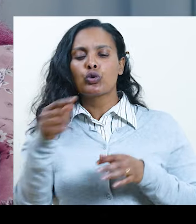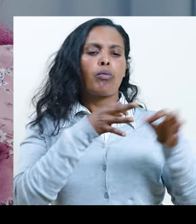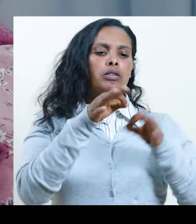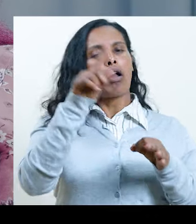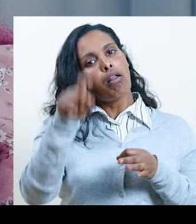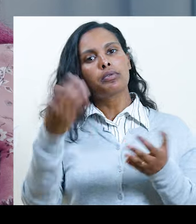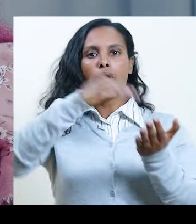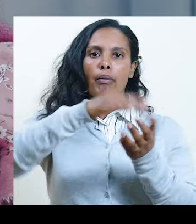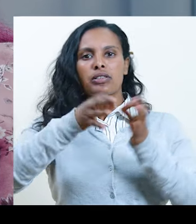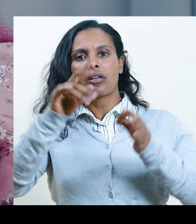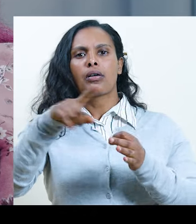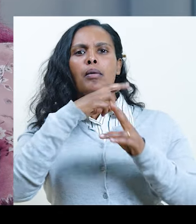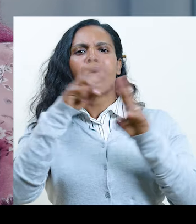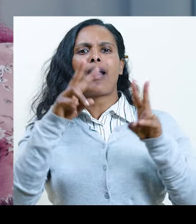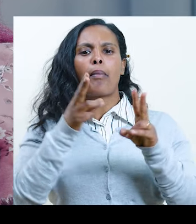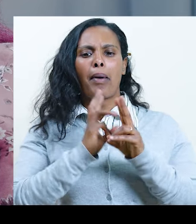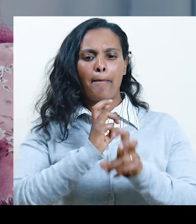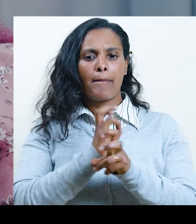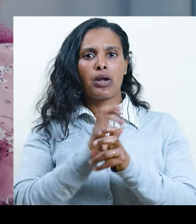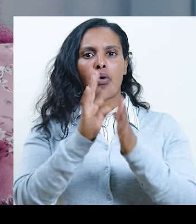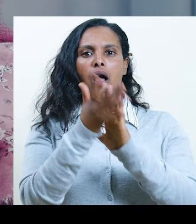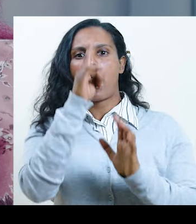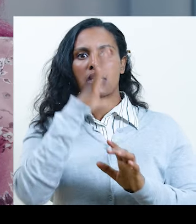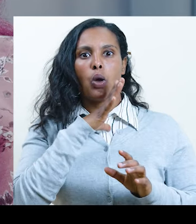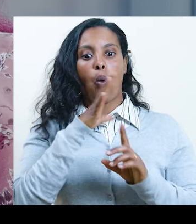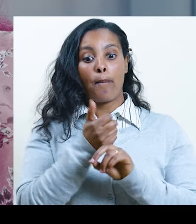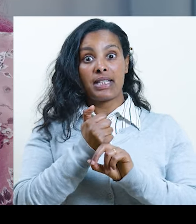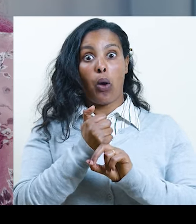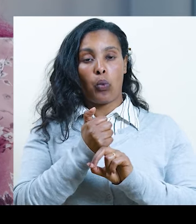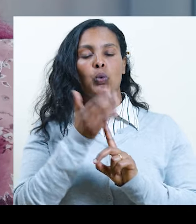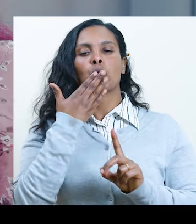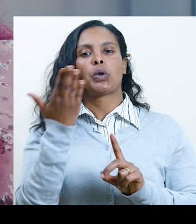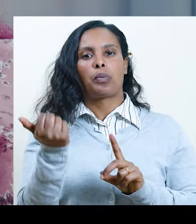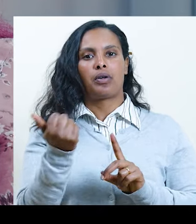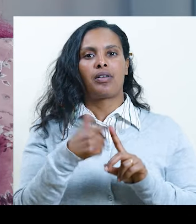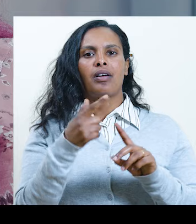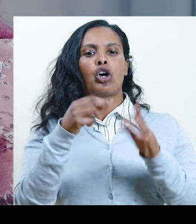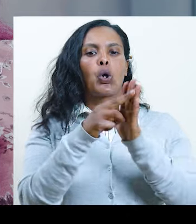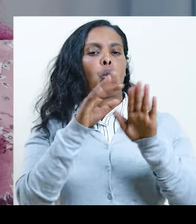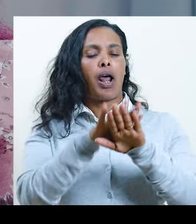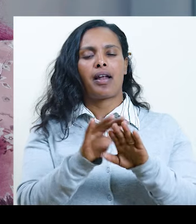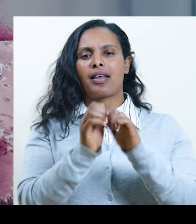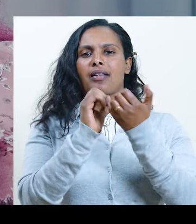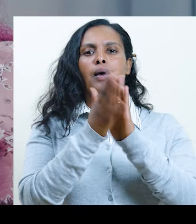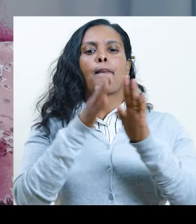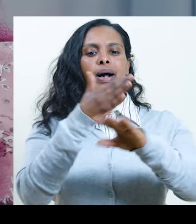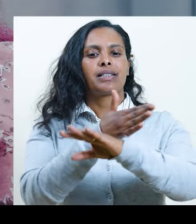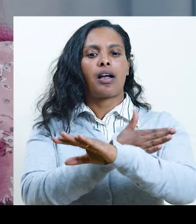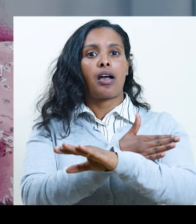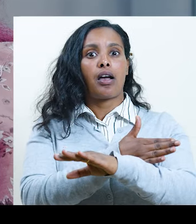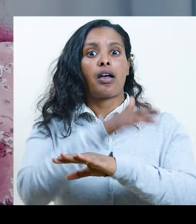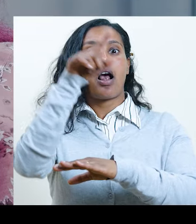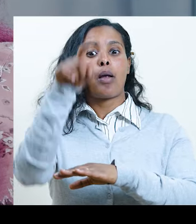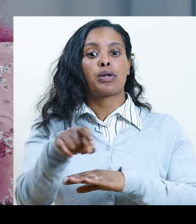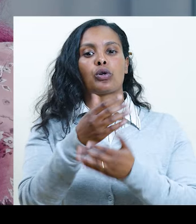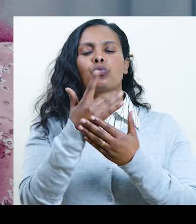ማስረዳት ይኖርብሻል። ግን እንደዚህ በጣም ሲሪየስ የሆነ ጉዳይ አንድ ሰው ቢይዘው አላቅም፣ ህጉ ላይ